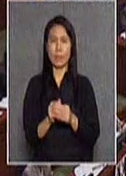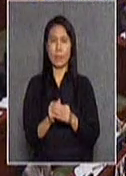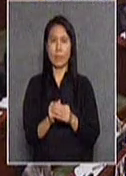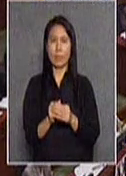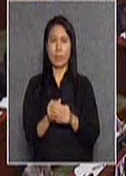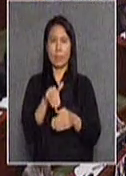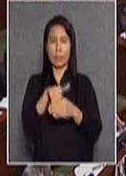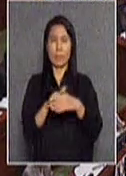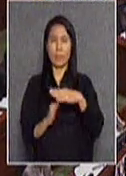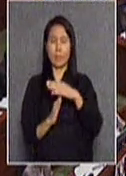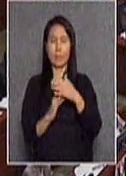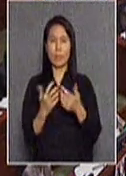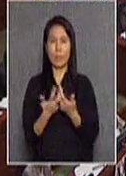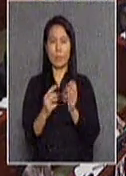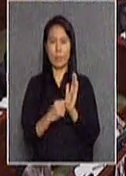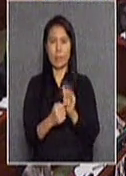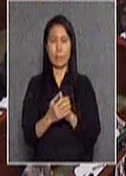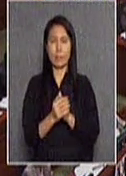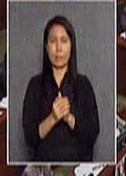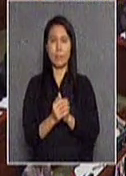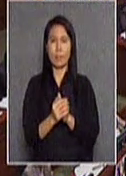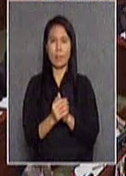停止表決，顯示結果。